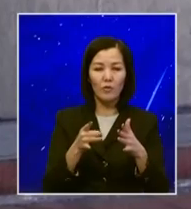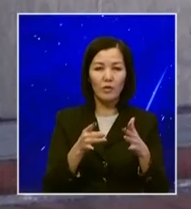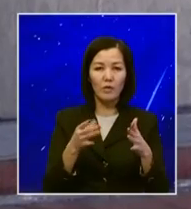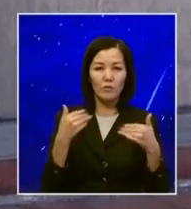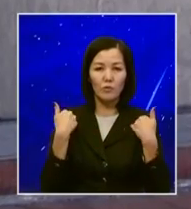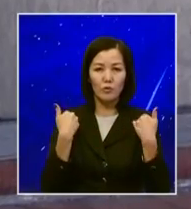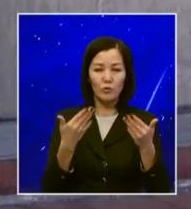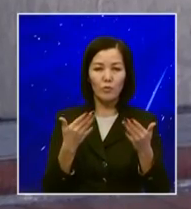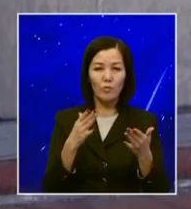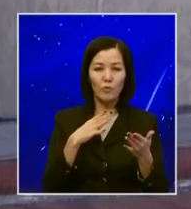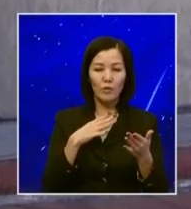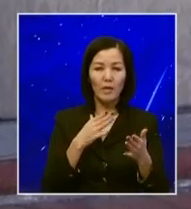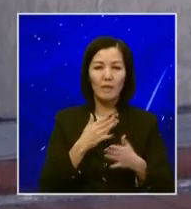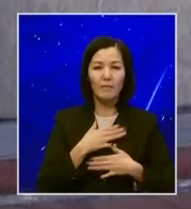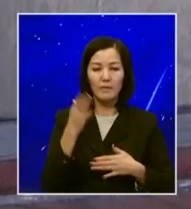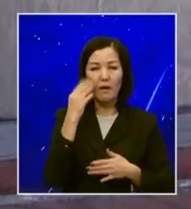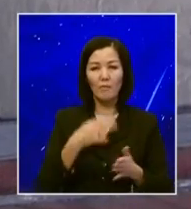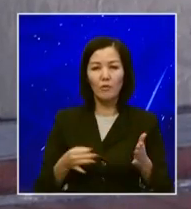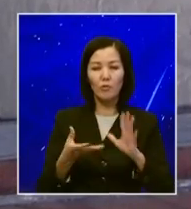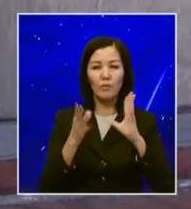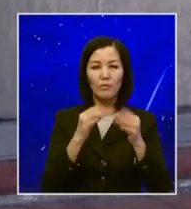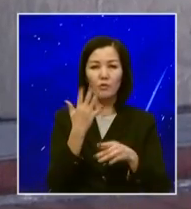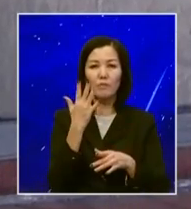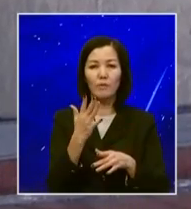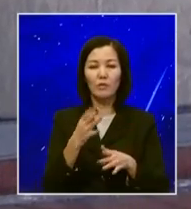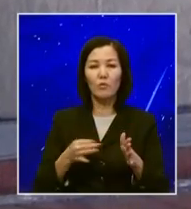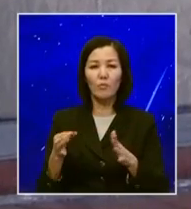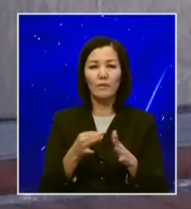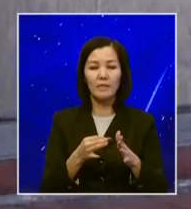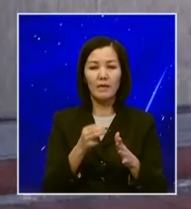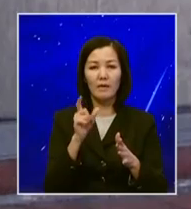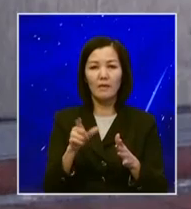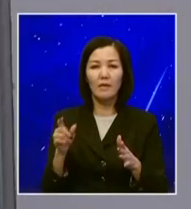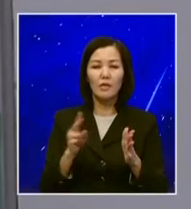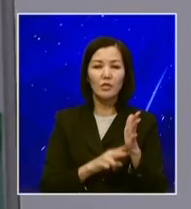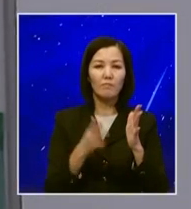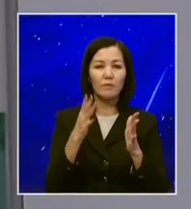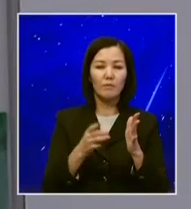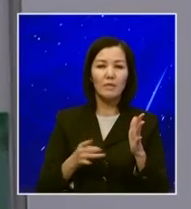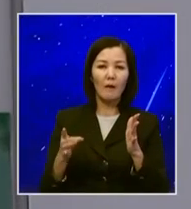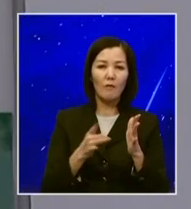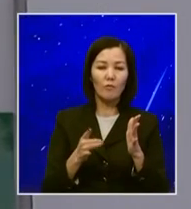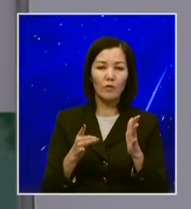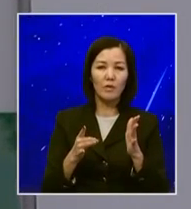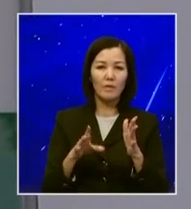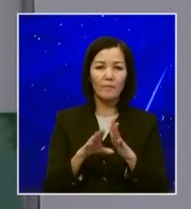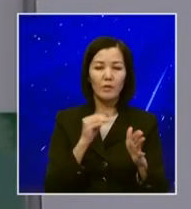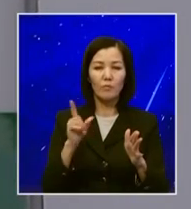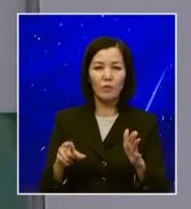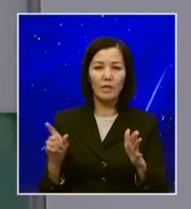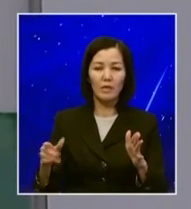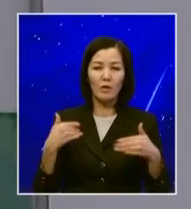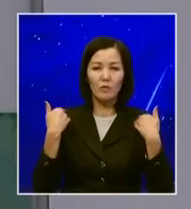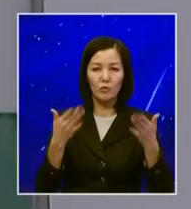ұсынып отыр. Ал біздің облыс бойынша 5 облыстық кандидат пен 75 райондық депутат депутаттыққа,